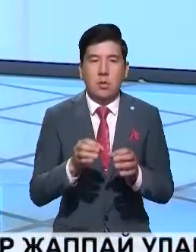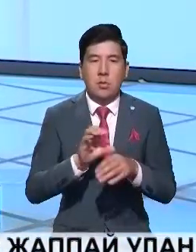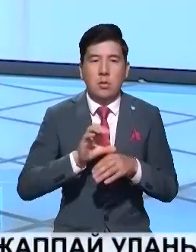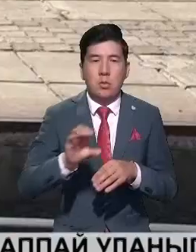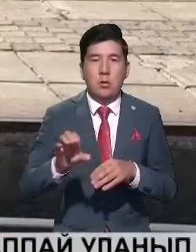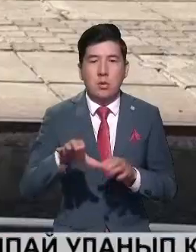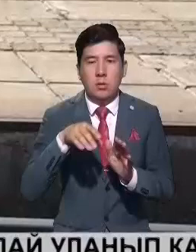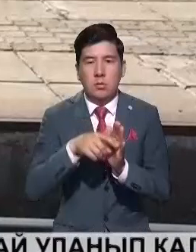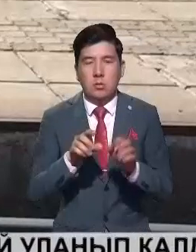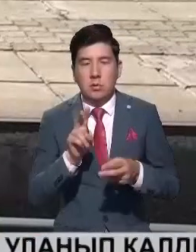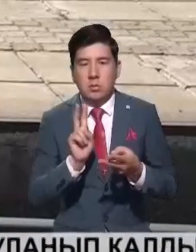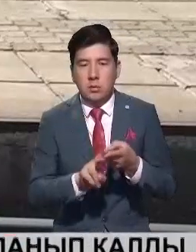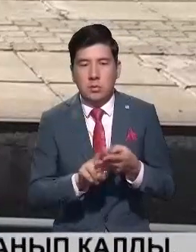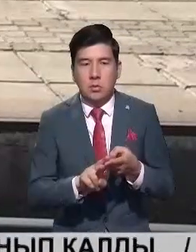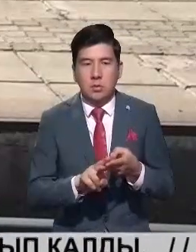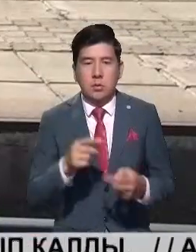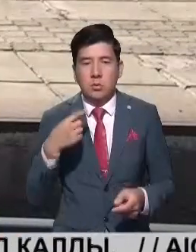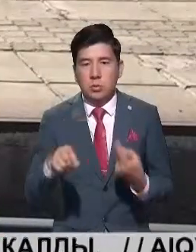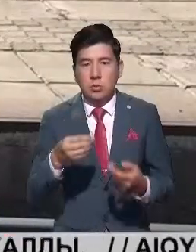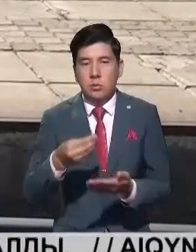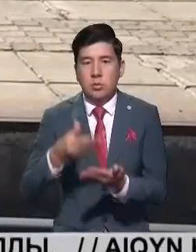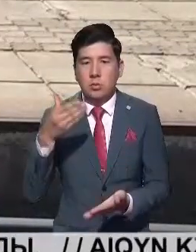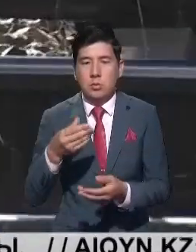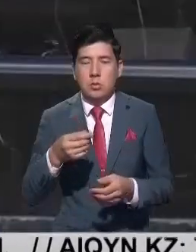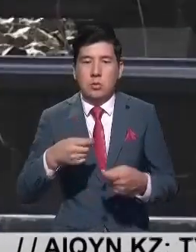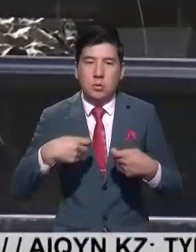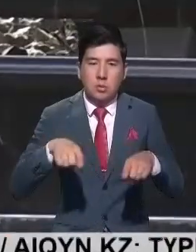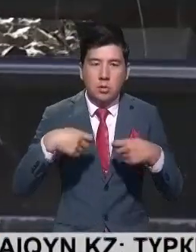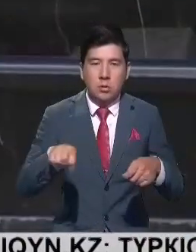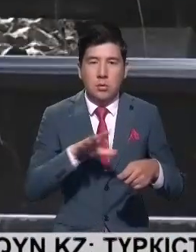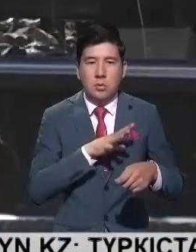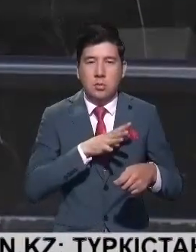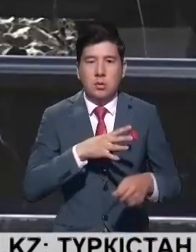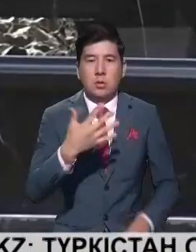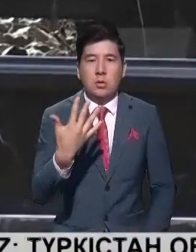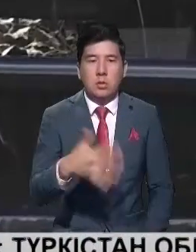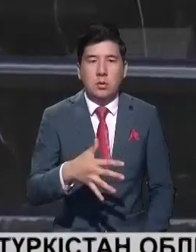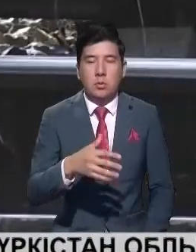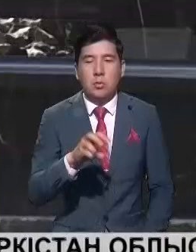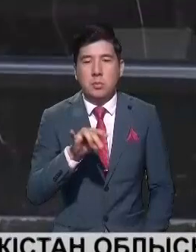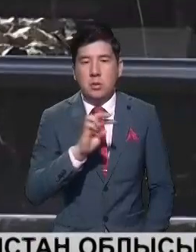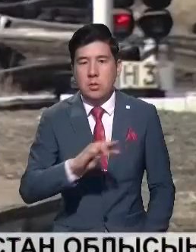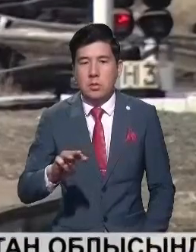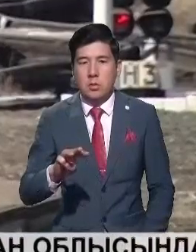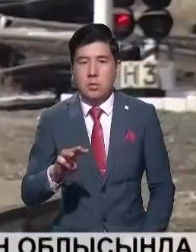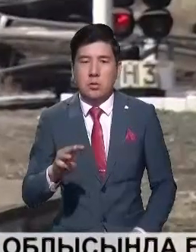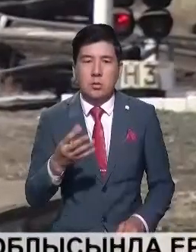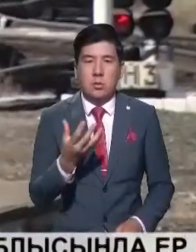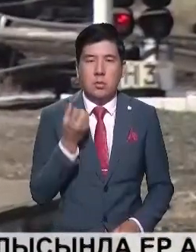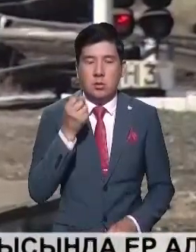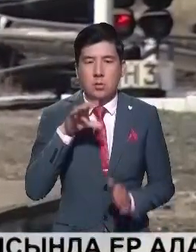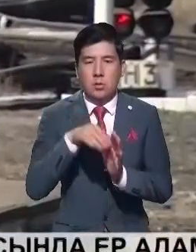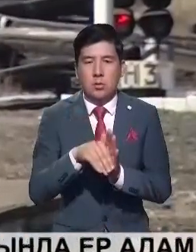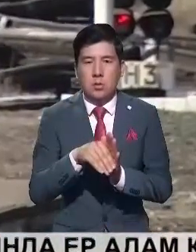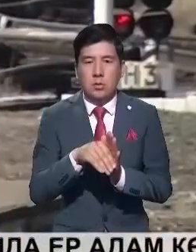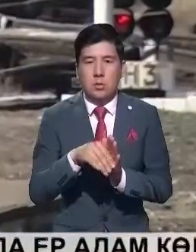басқа елдерге экспортқа шығарып, қымбатқа сатып келген. Осылайша 50 миллион теңге көлемінде пайда тауыпты. Ал мемлекетке